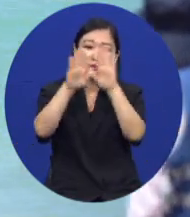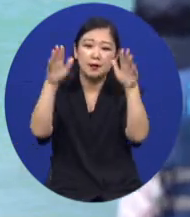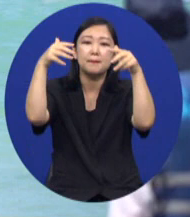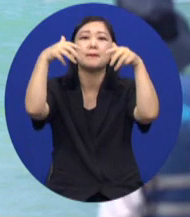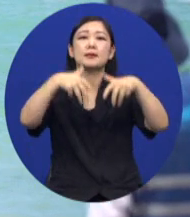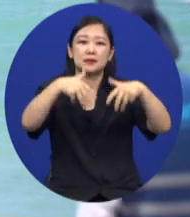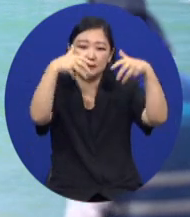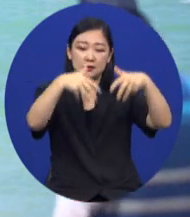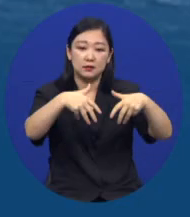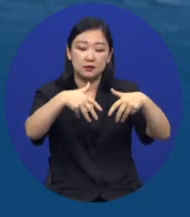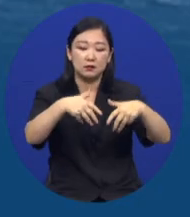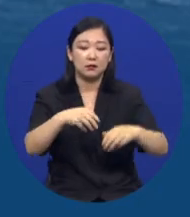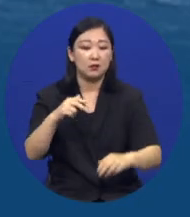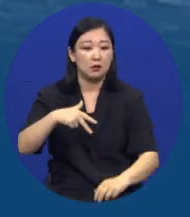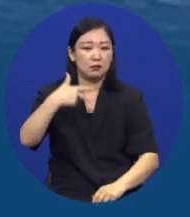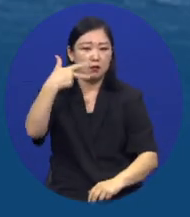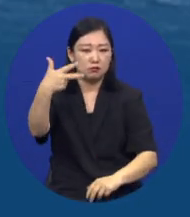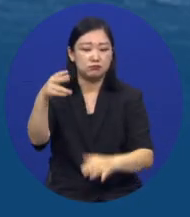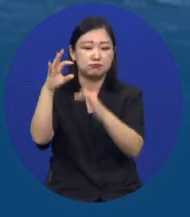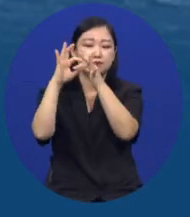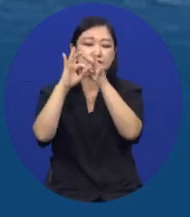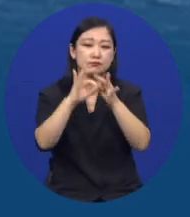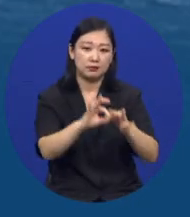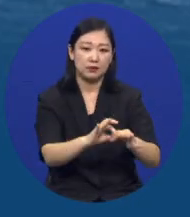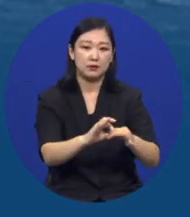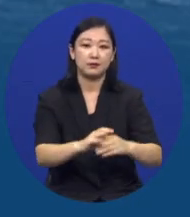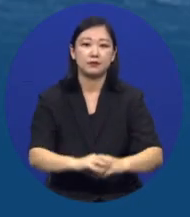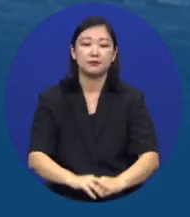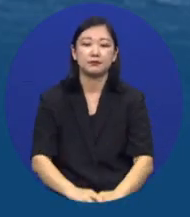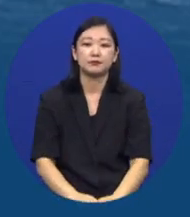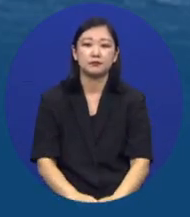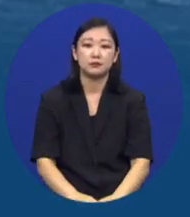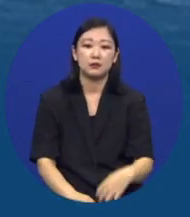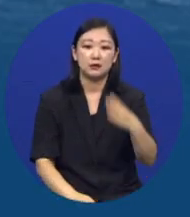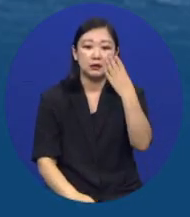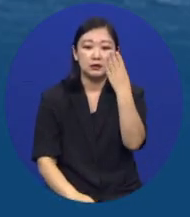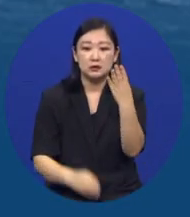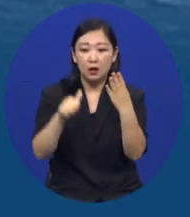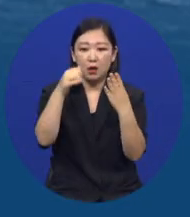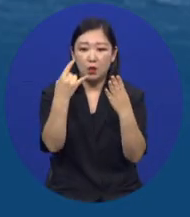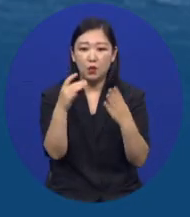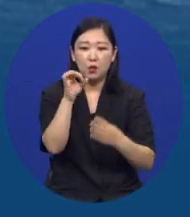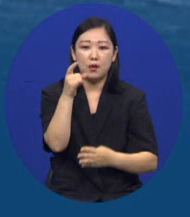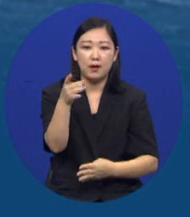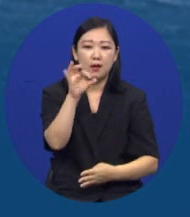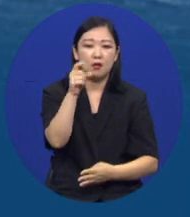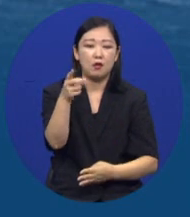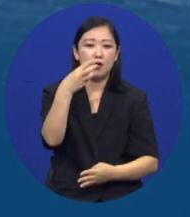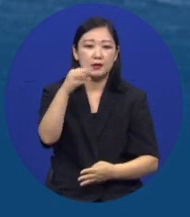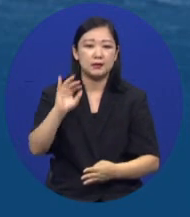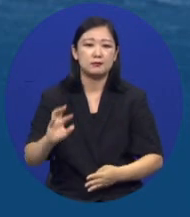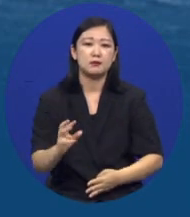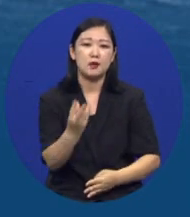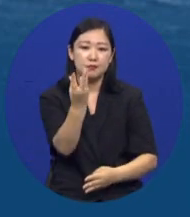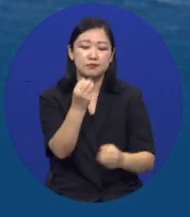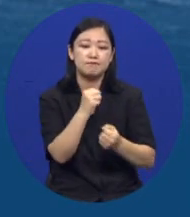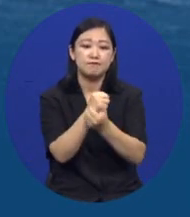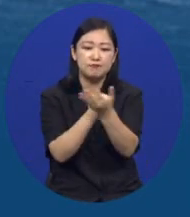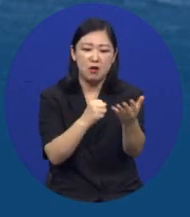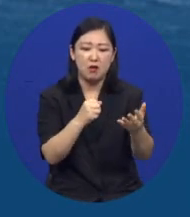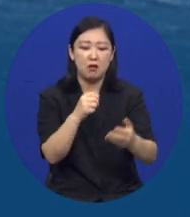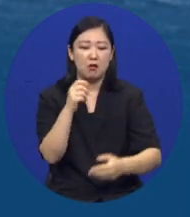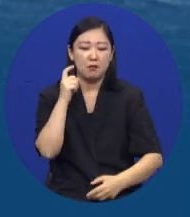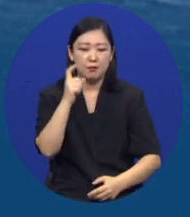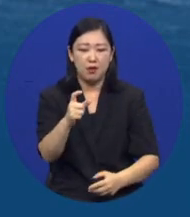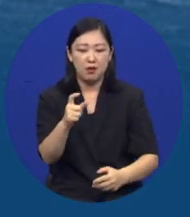텐데요. 비는 다음 주까지 이어지겠습니다. 제4호 태풍 에어리의 영향으로 다음 주에는 강한 폭우와